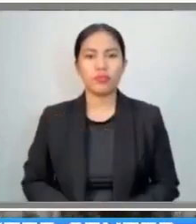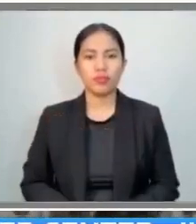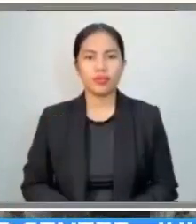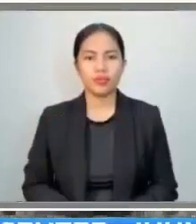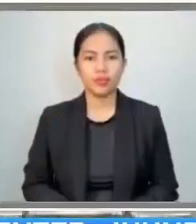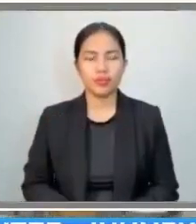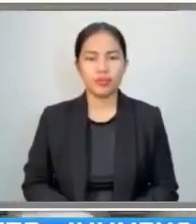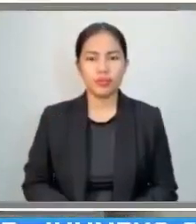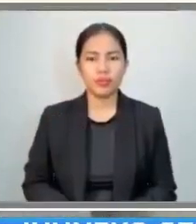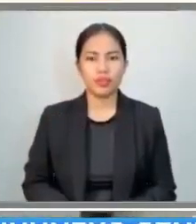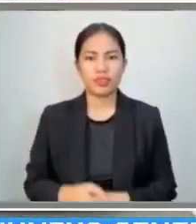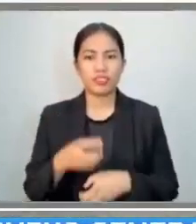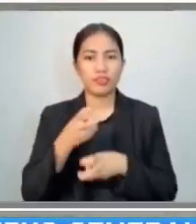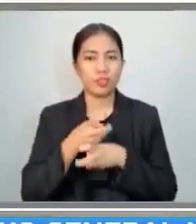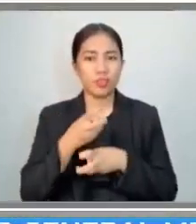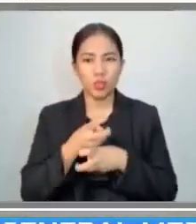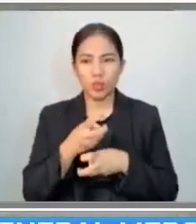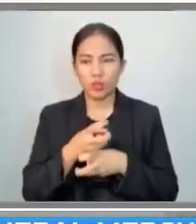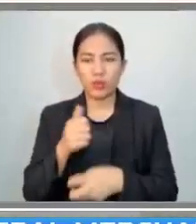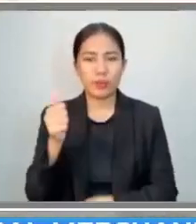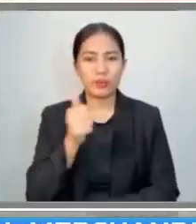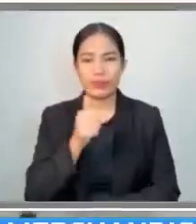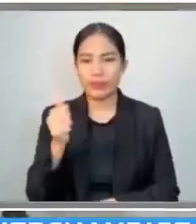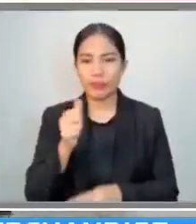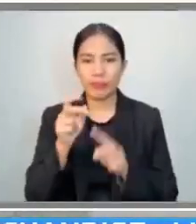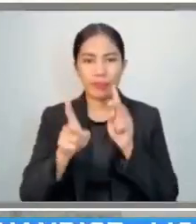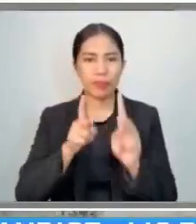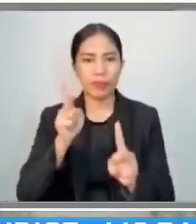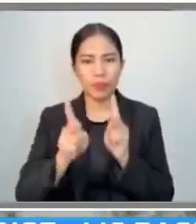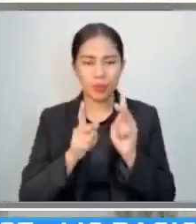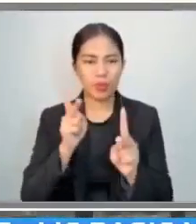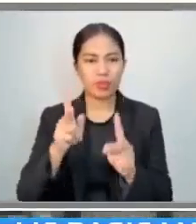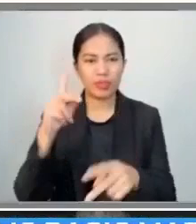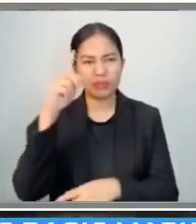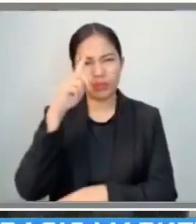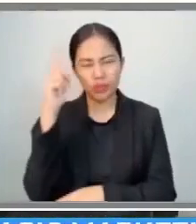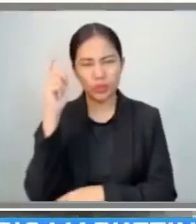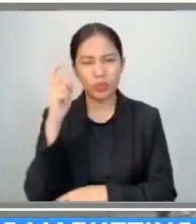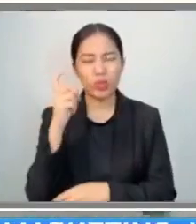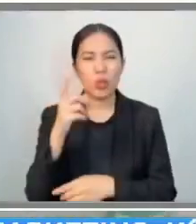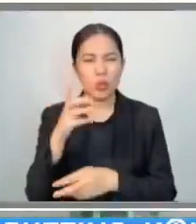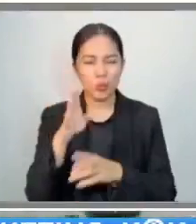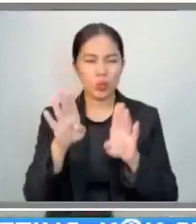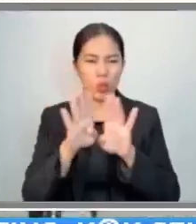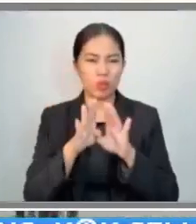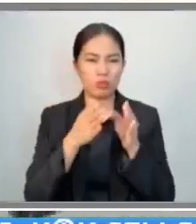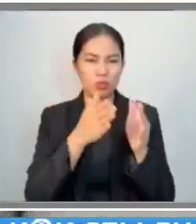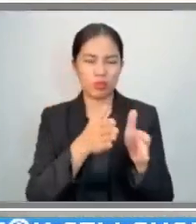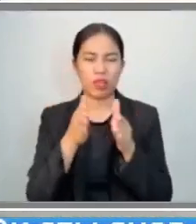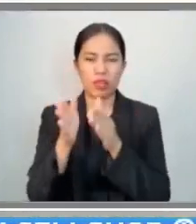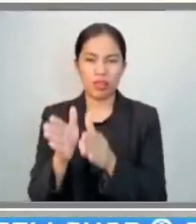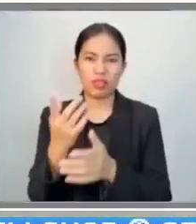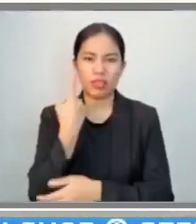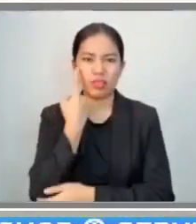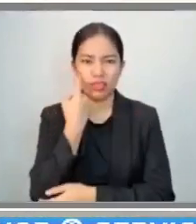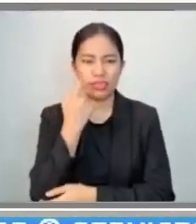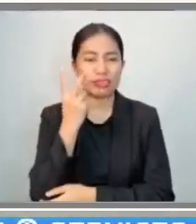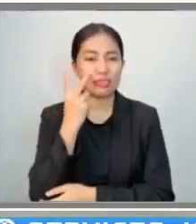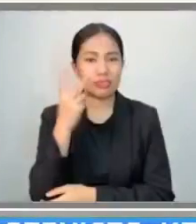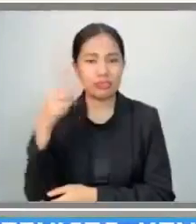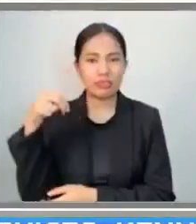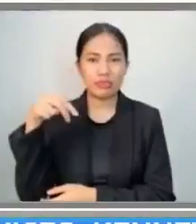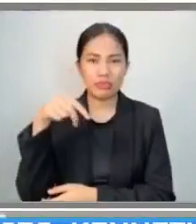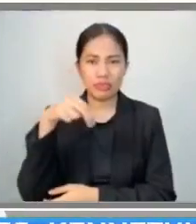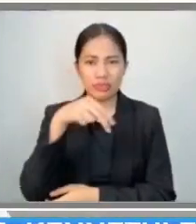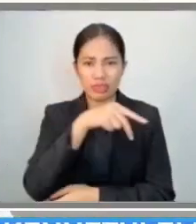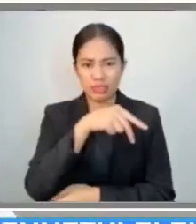daw yung mga pag-commute ng ilang pasahero dahil pa rin po sa road closure na yan kanina may mga nakikita ho tayong naglalakad sa bike lan at maging sa